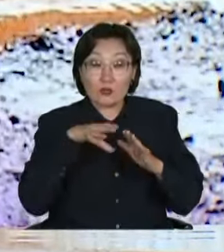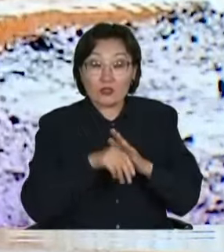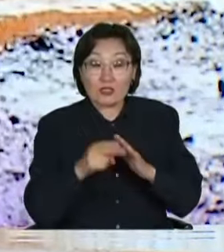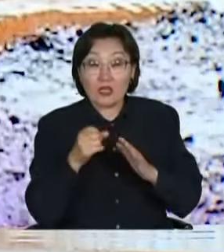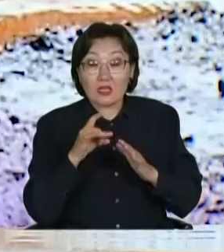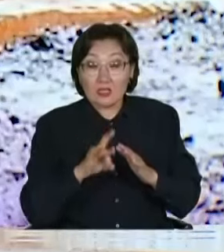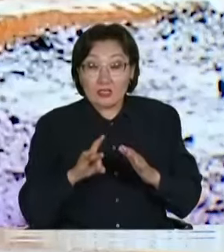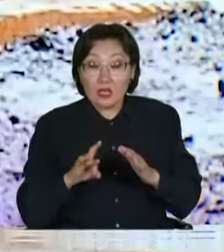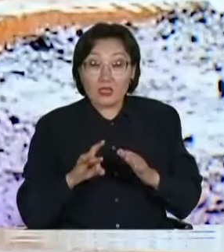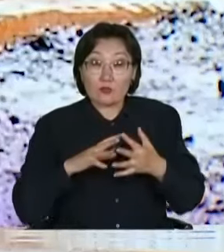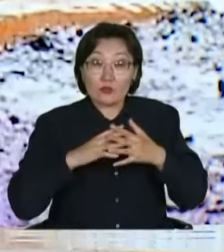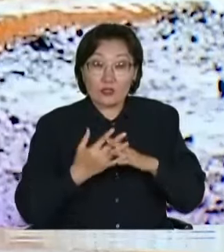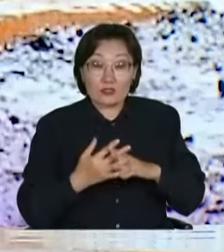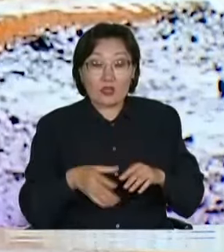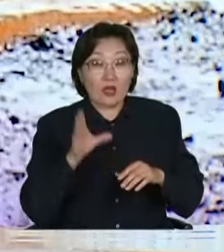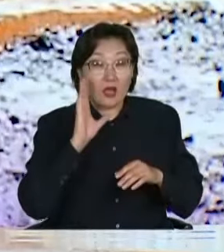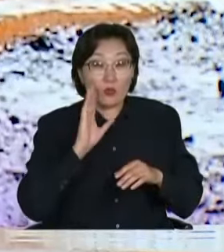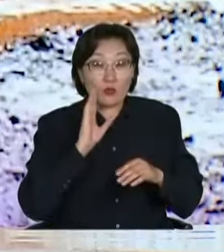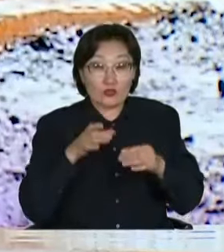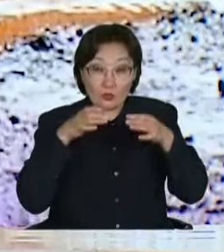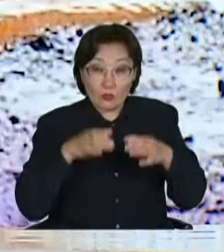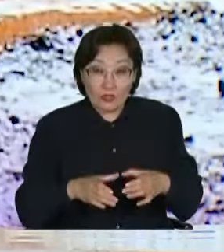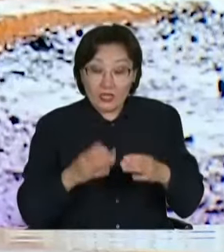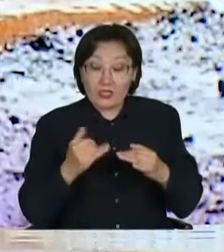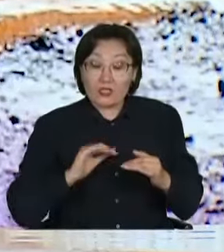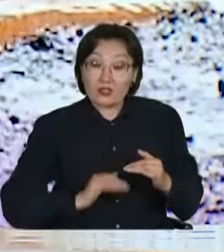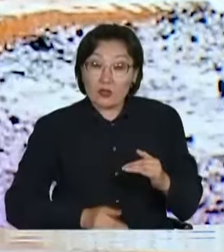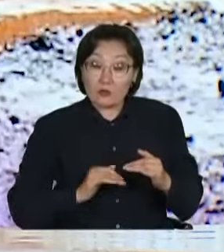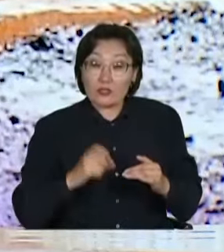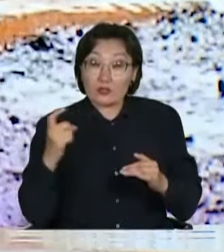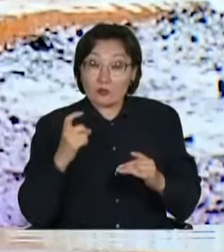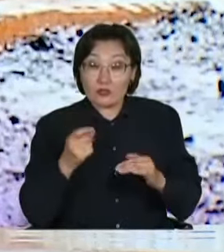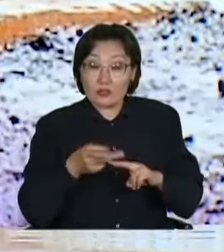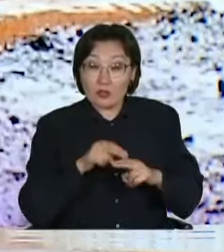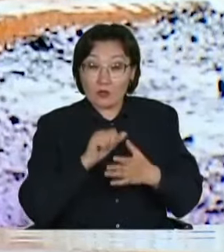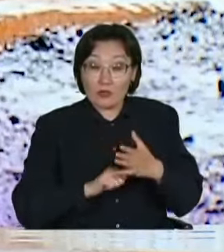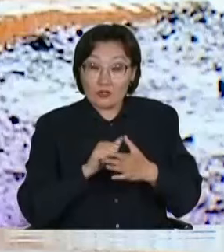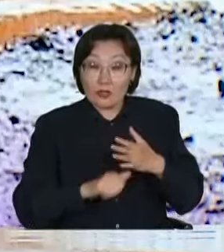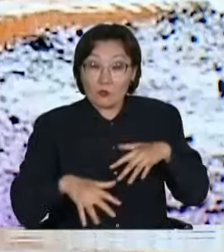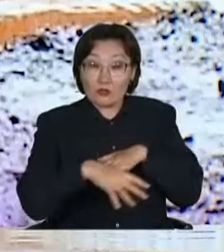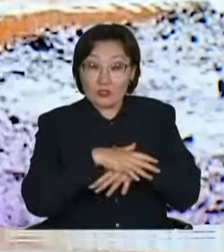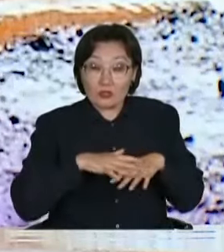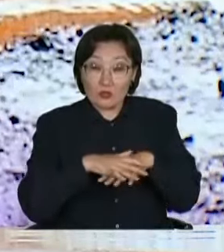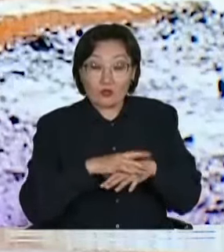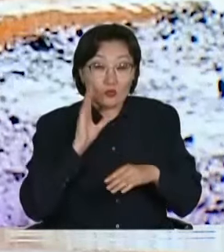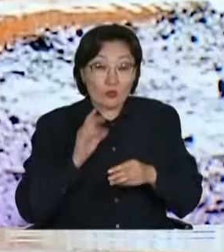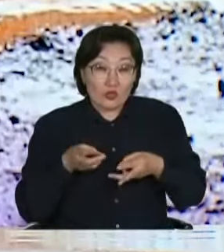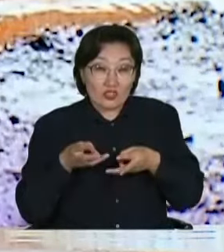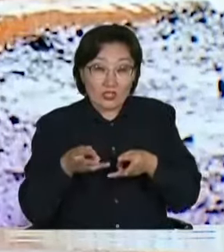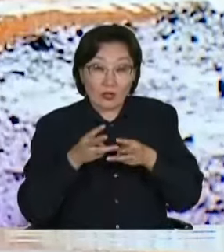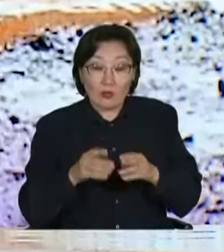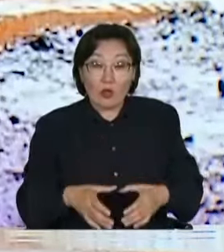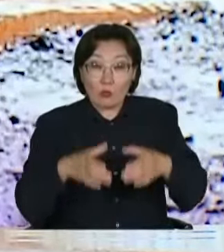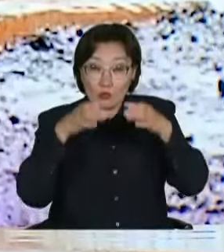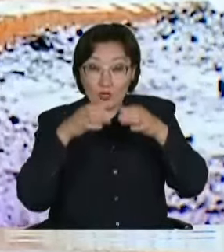су құдығы қазір мемлекеттің емес, жекенің қарамағында. Сол себепті тұрғындар су жиналатын мұнарамыз тозып кетті. Әп сәтте